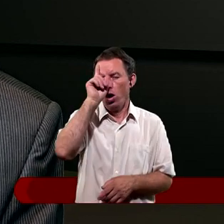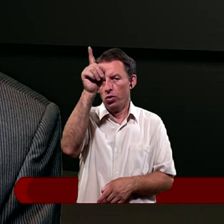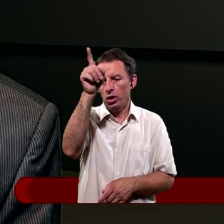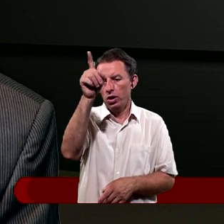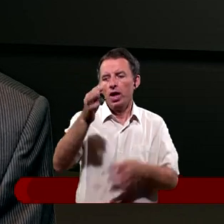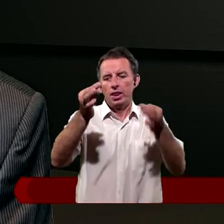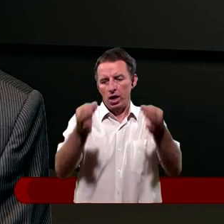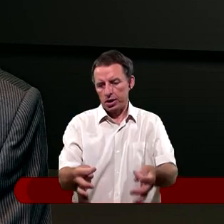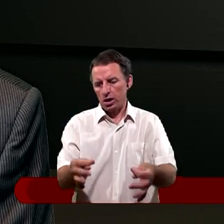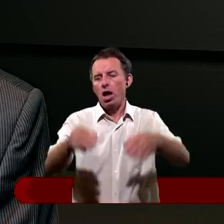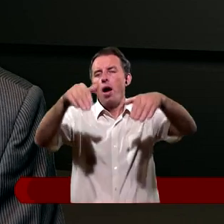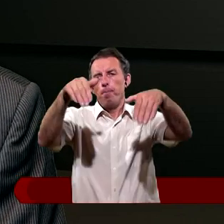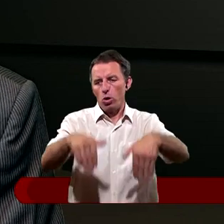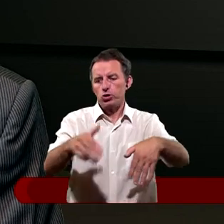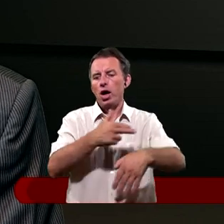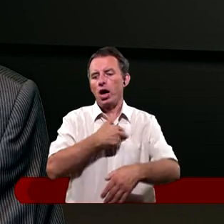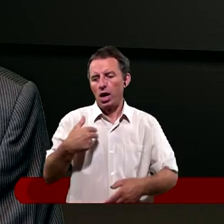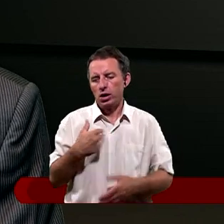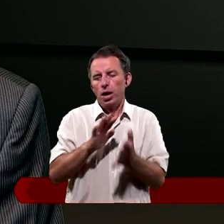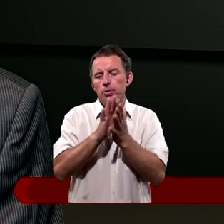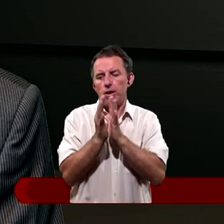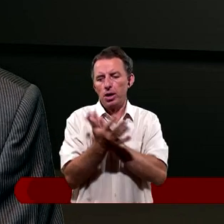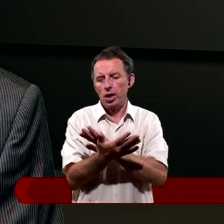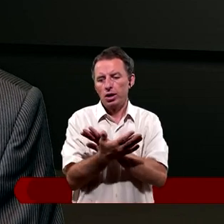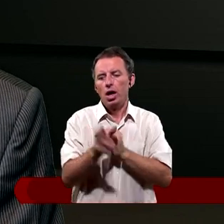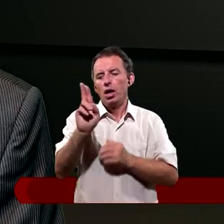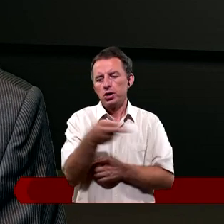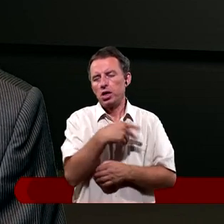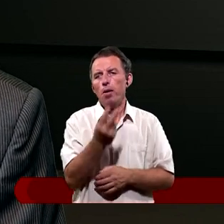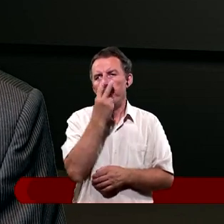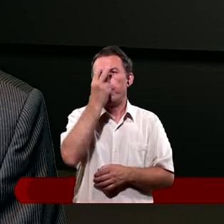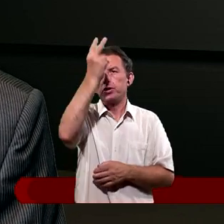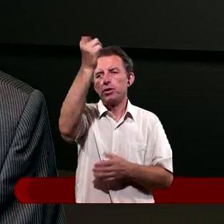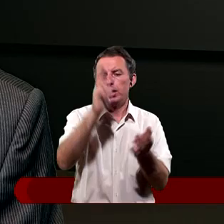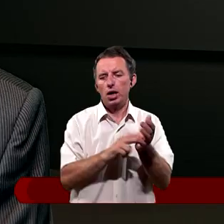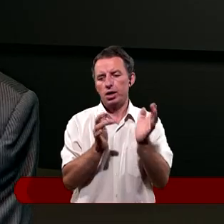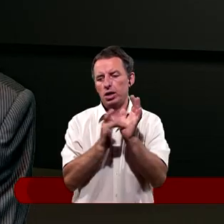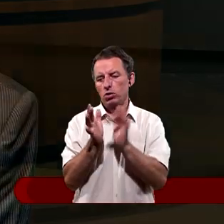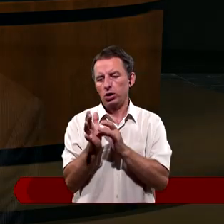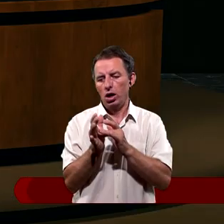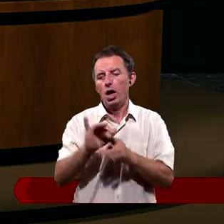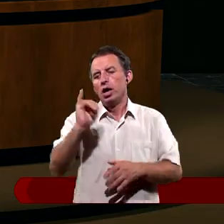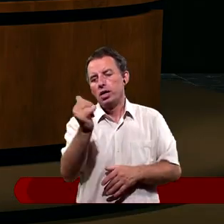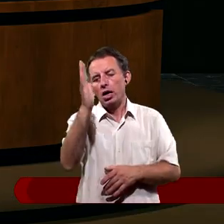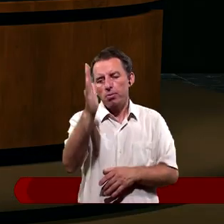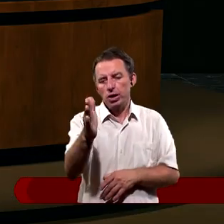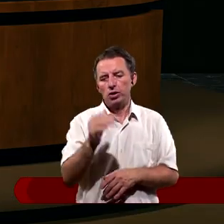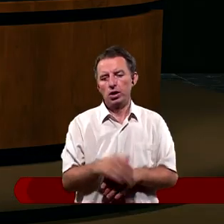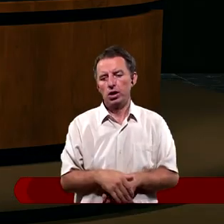On i teraz może nas przemienić, kiedy patrzymy na Niego. A jaki